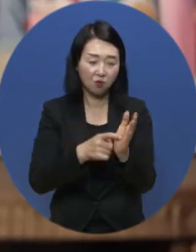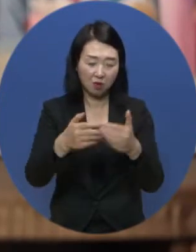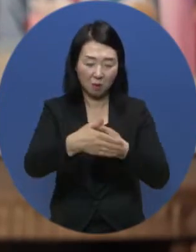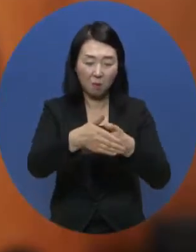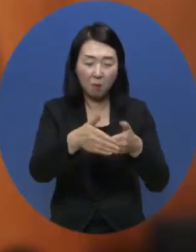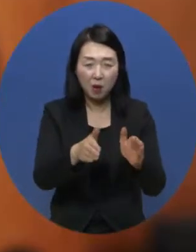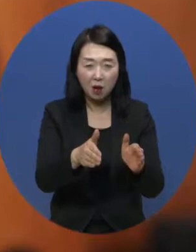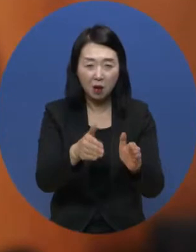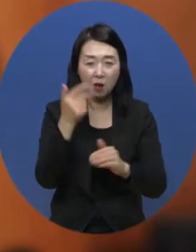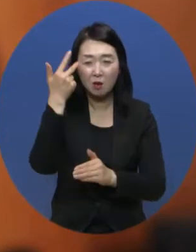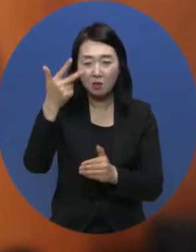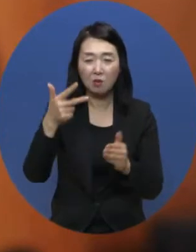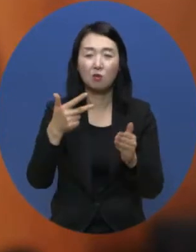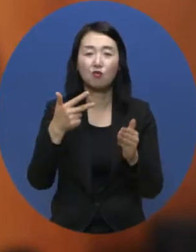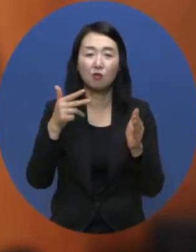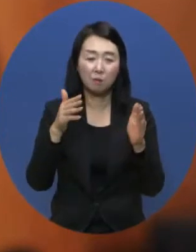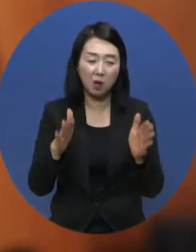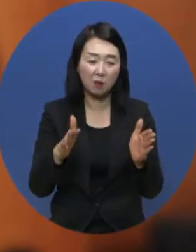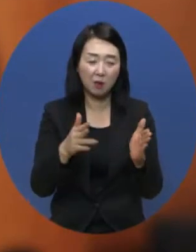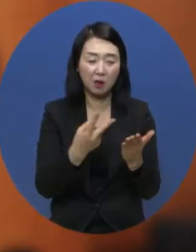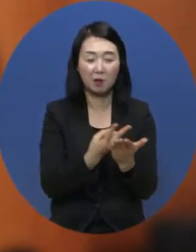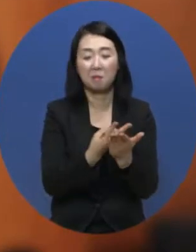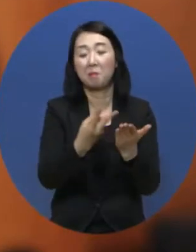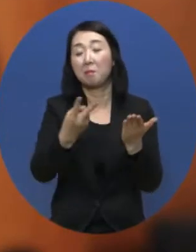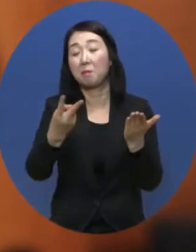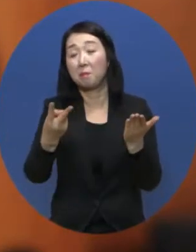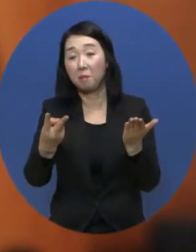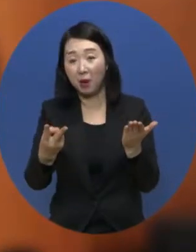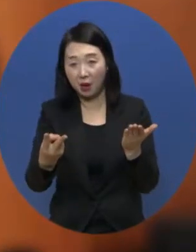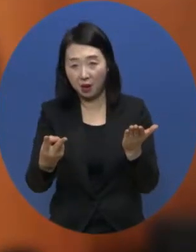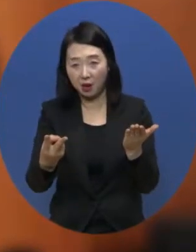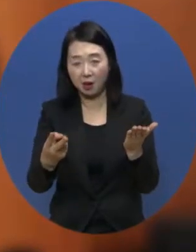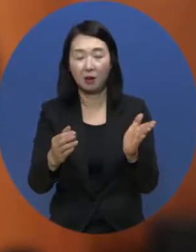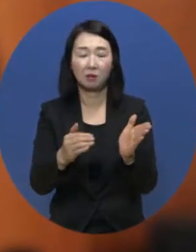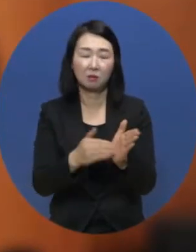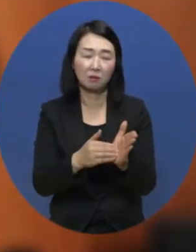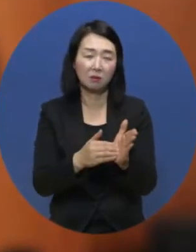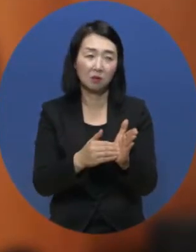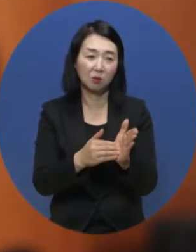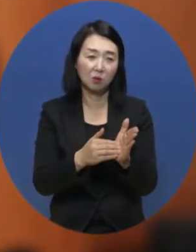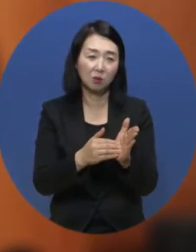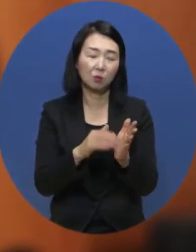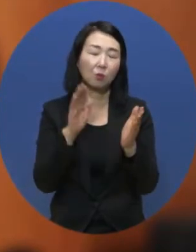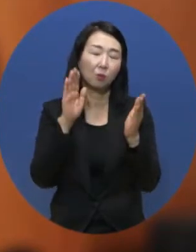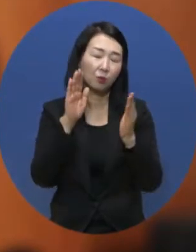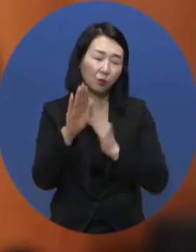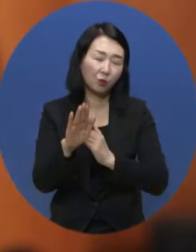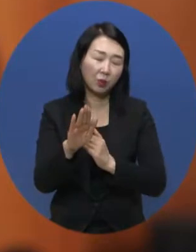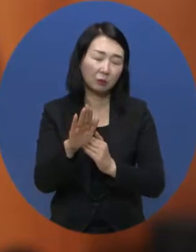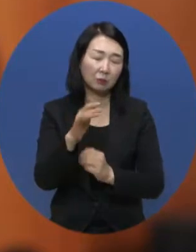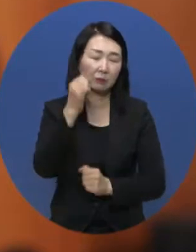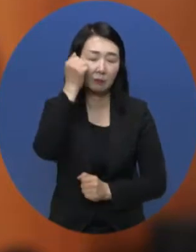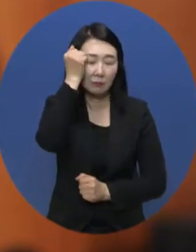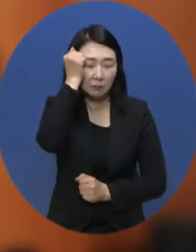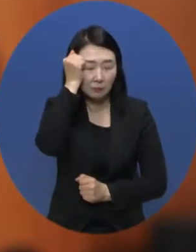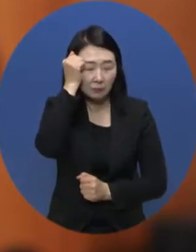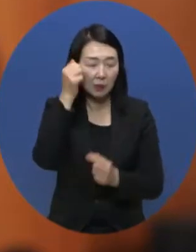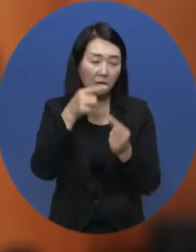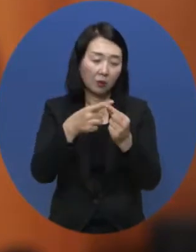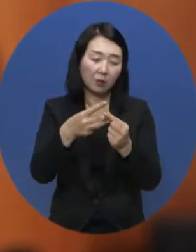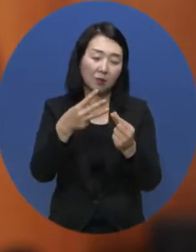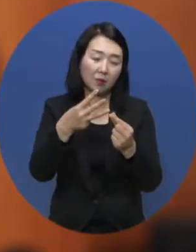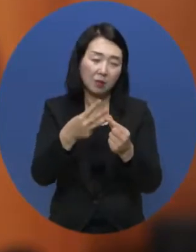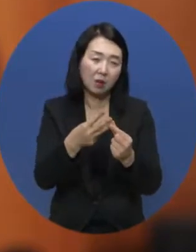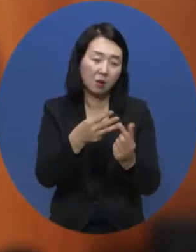했지만 그 이후에도 그 잊지 못할 과정을 3번이나 계속 반복해야 했고요. 그렇게 스스로